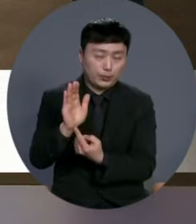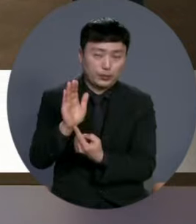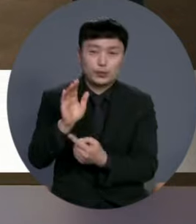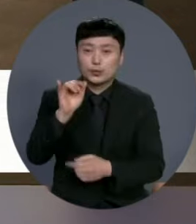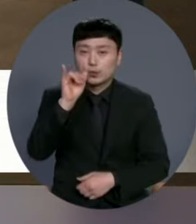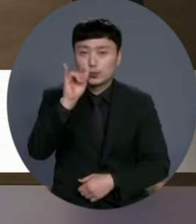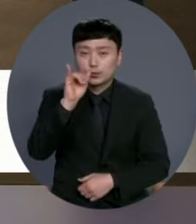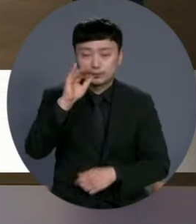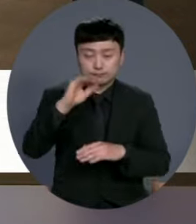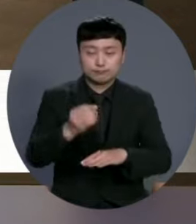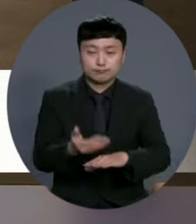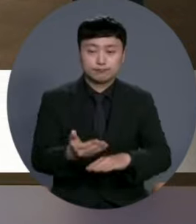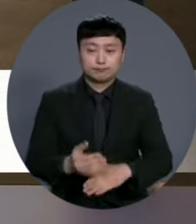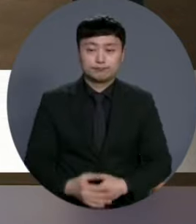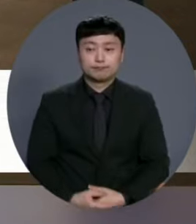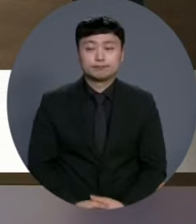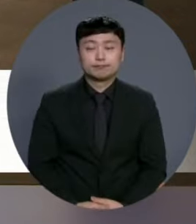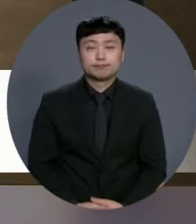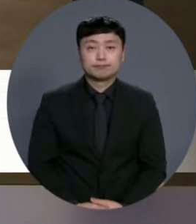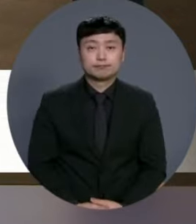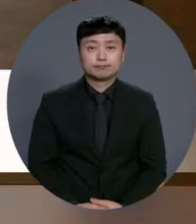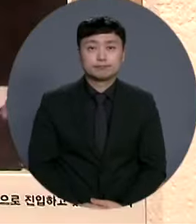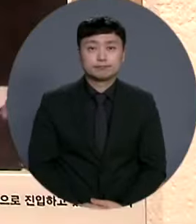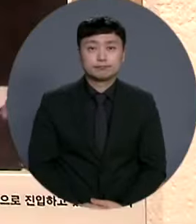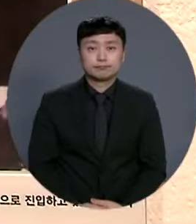있습니다. 이상원 기자가 보도합니다.